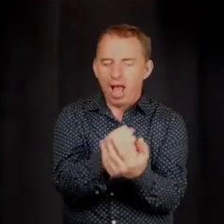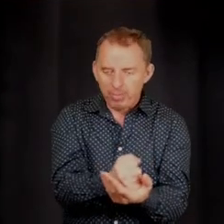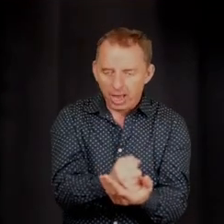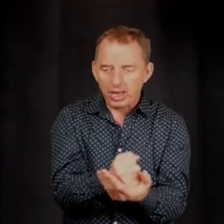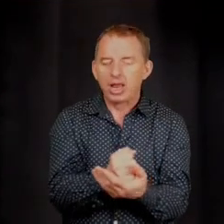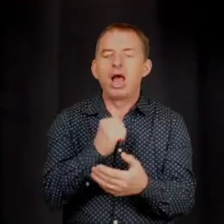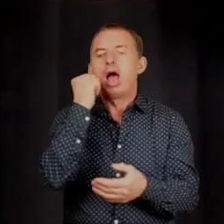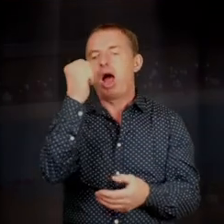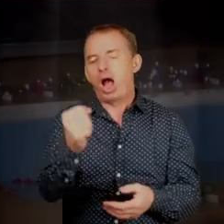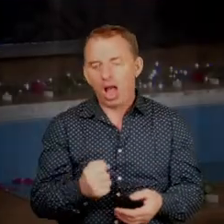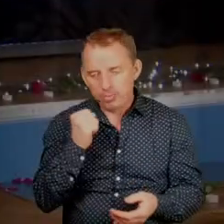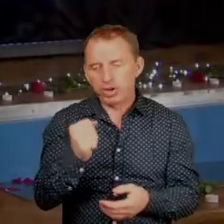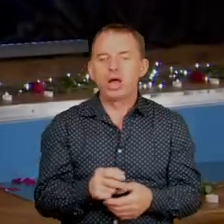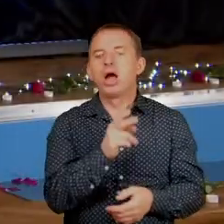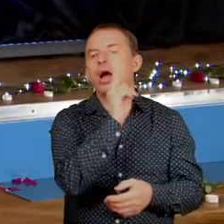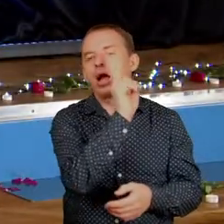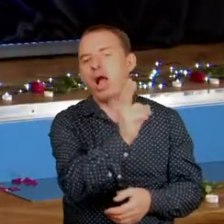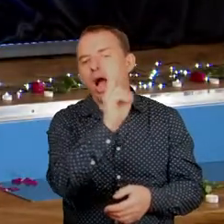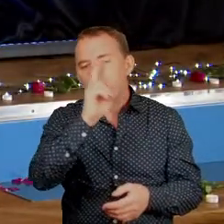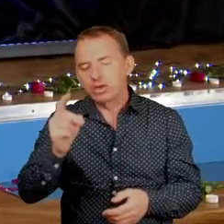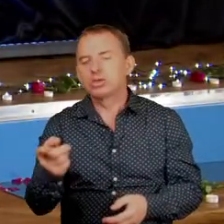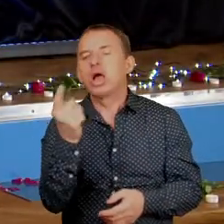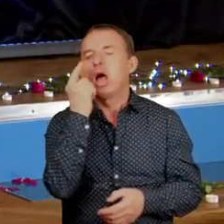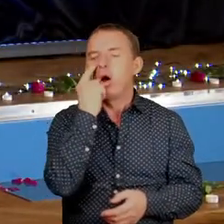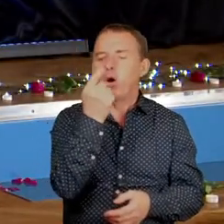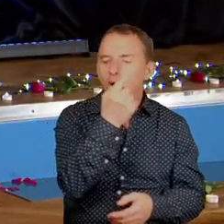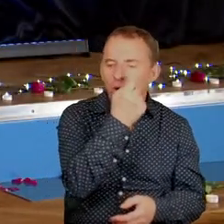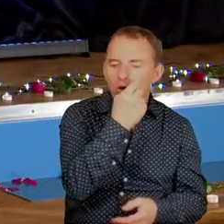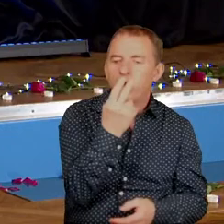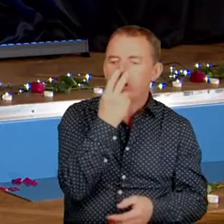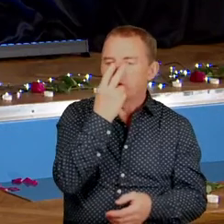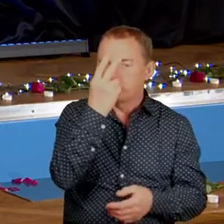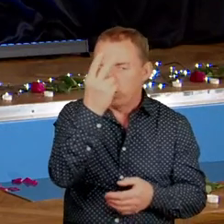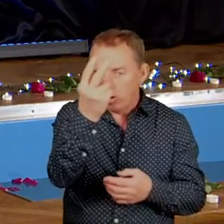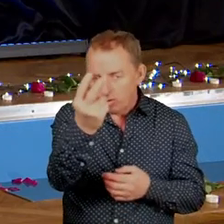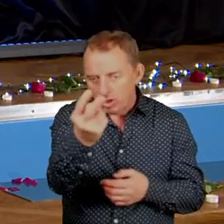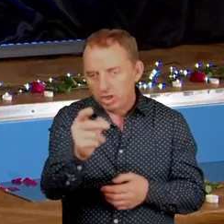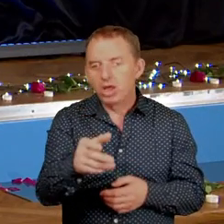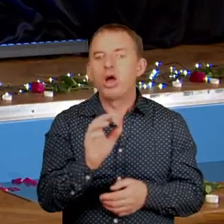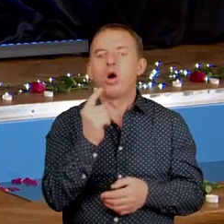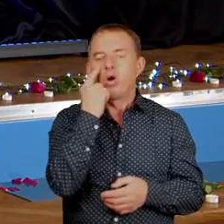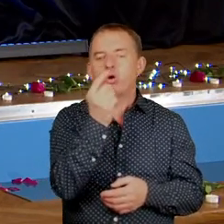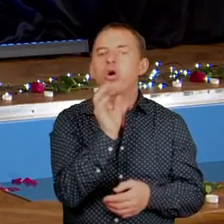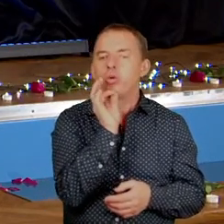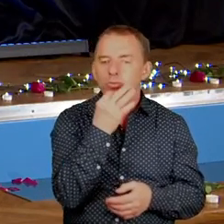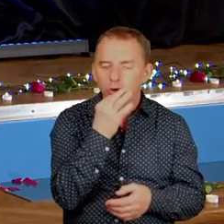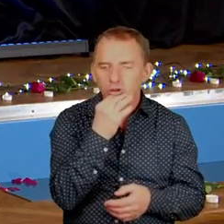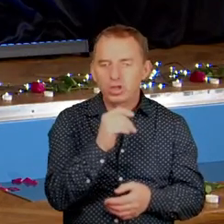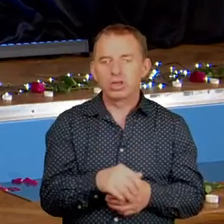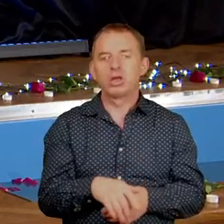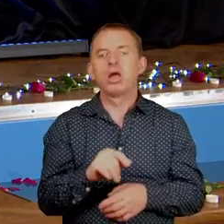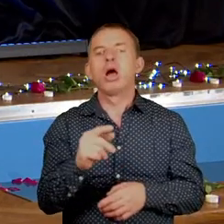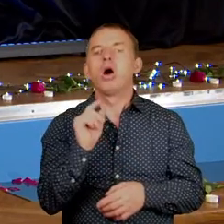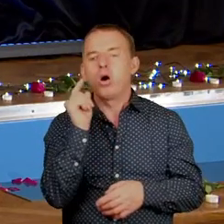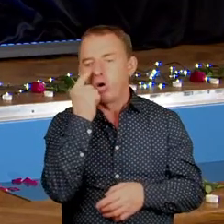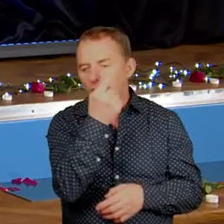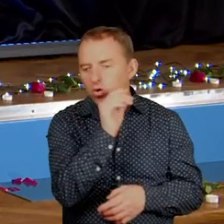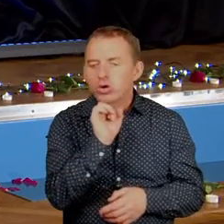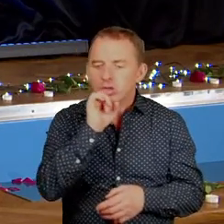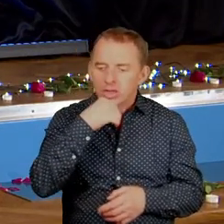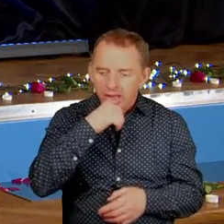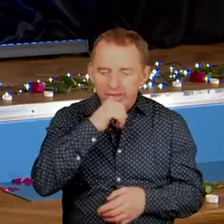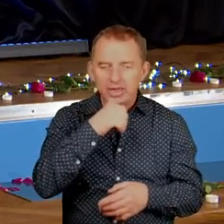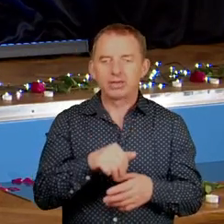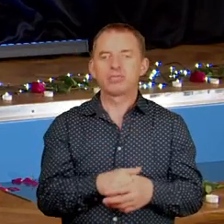Apostoł Jan mówi, że każde oko go zobaczy. The eyes of the young. Oko młodych. And the eyes of the old. Oko starych. The eyes